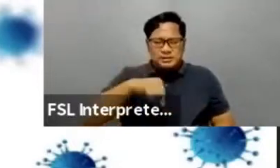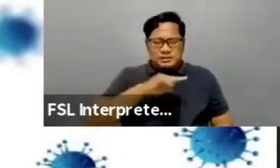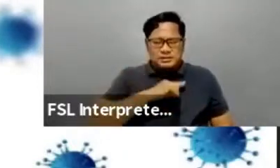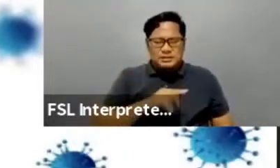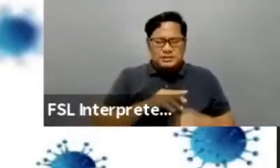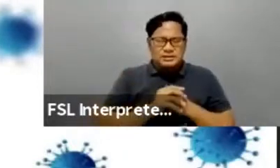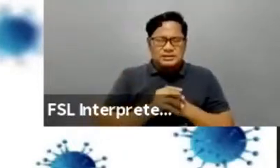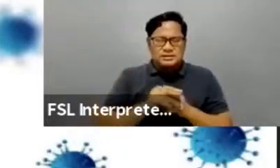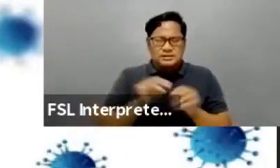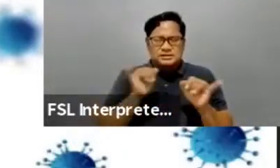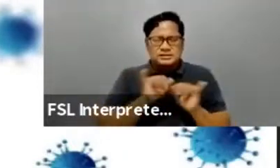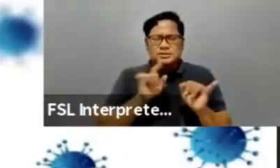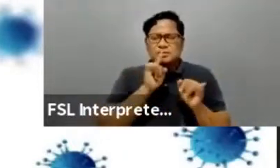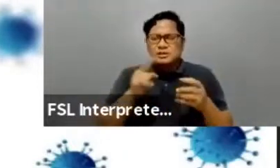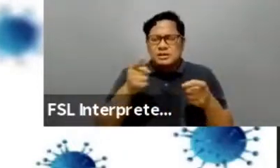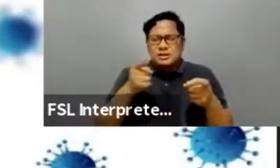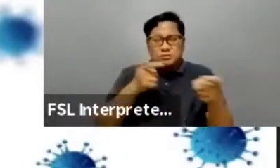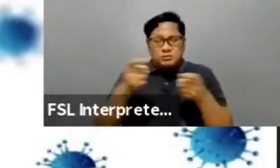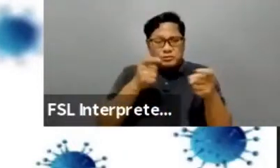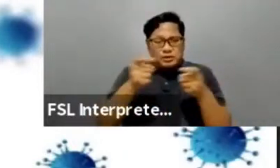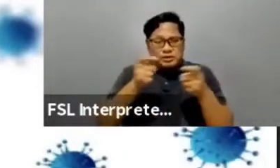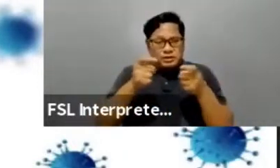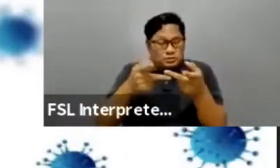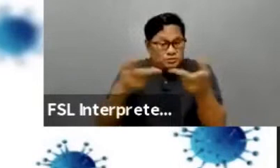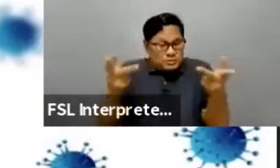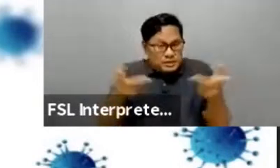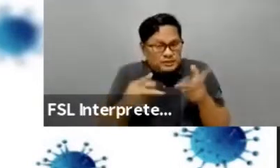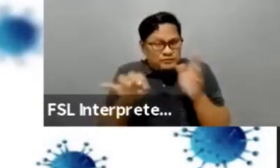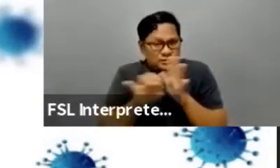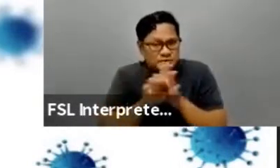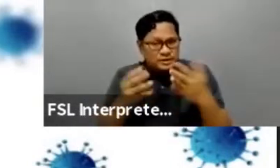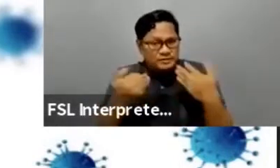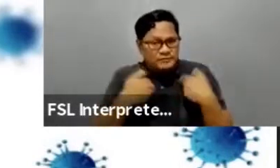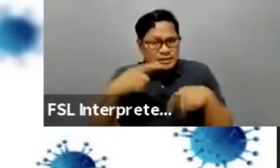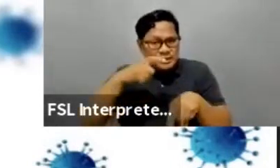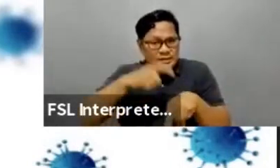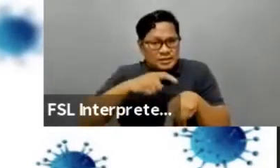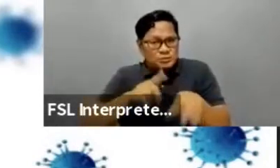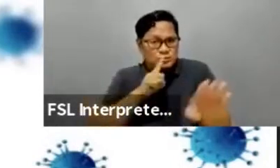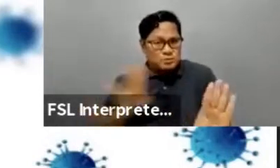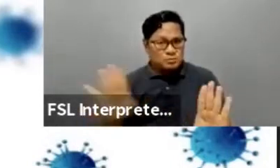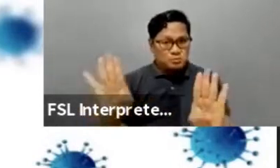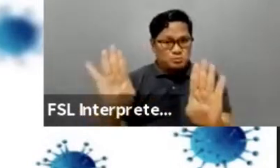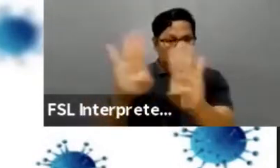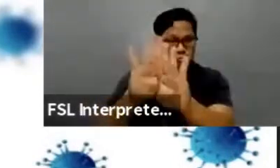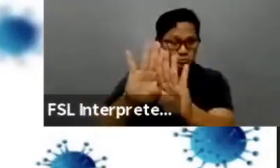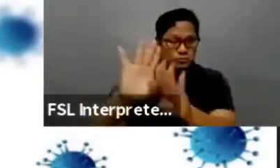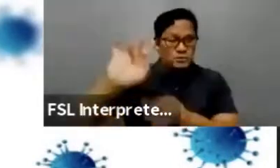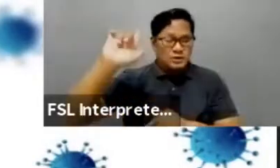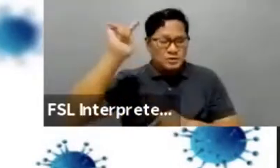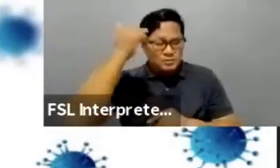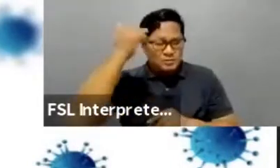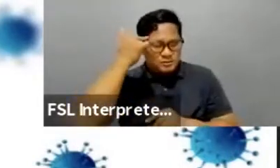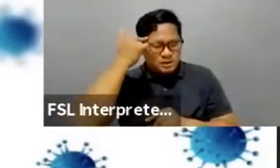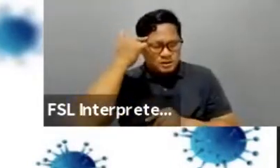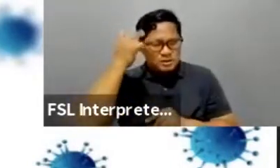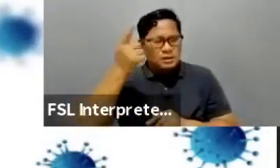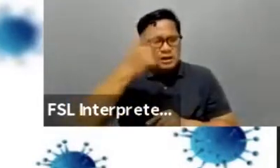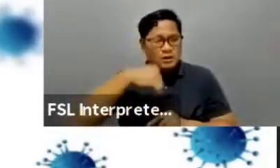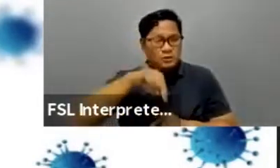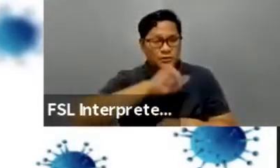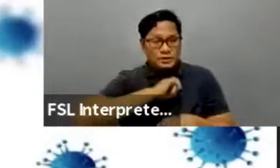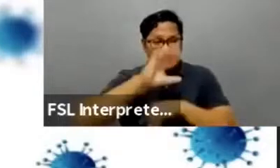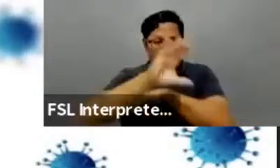border control. Merong panahon na isinara ng ating pamahalaan ang ating